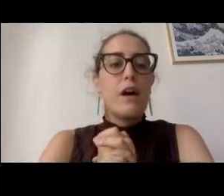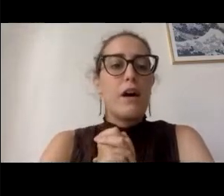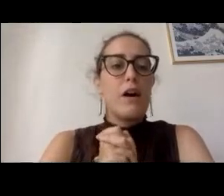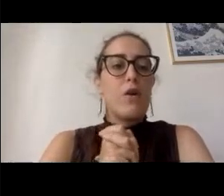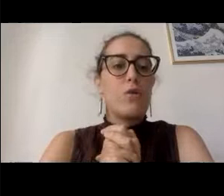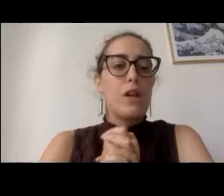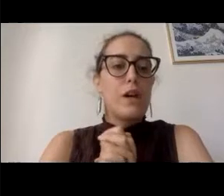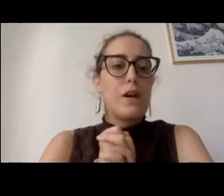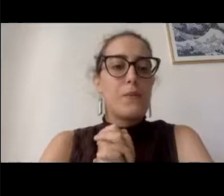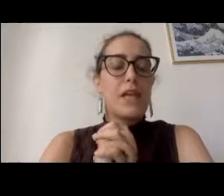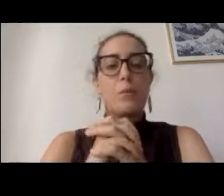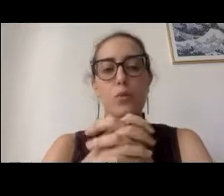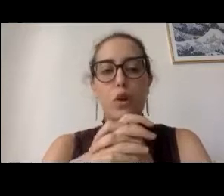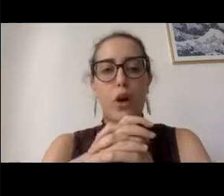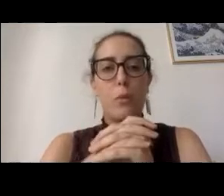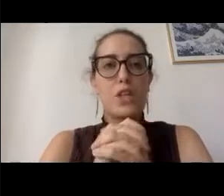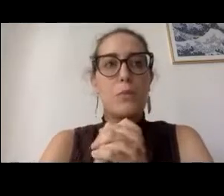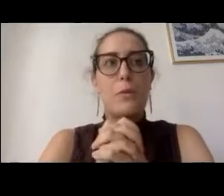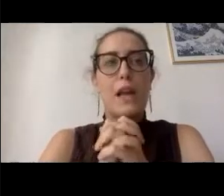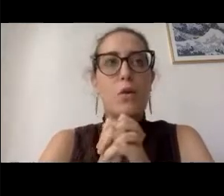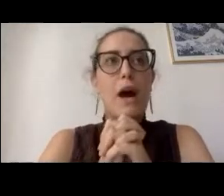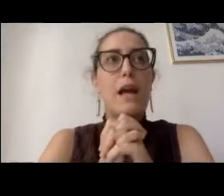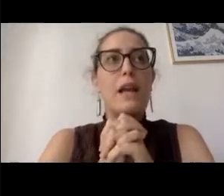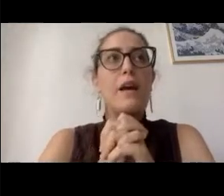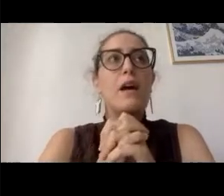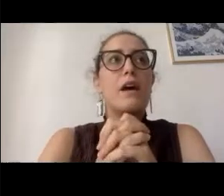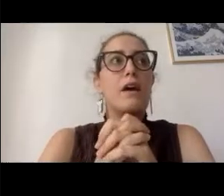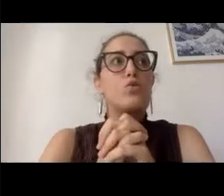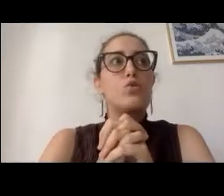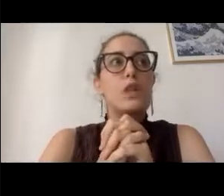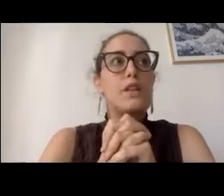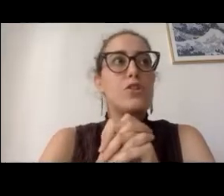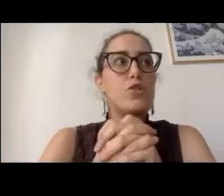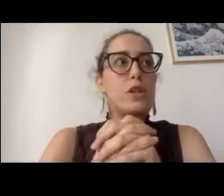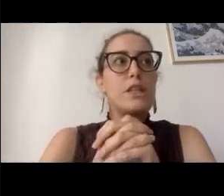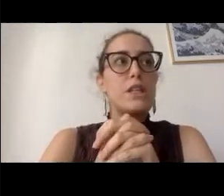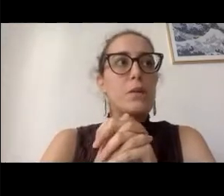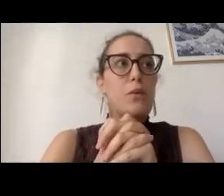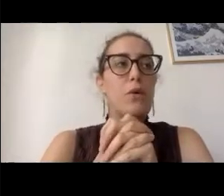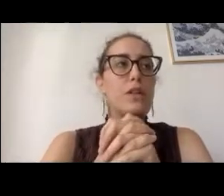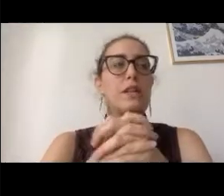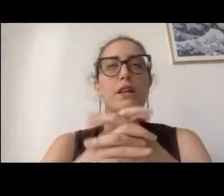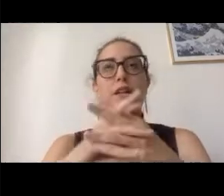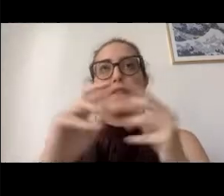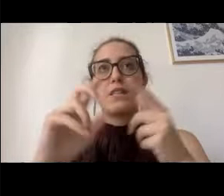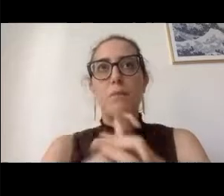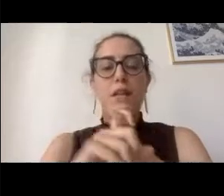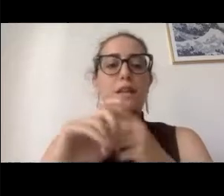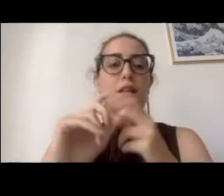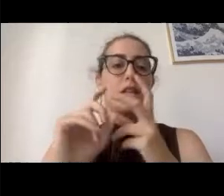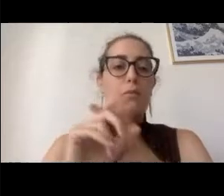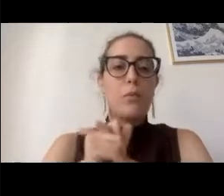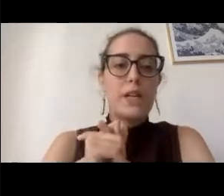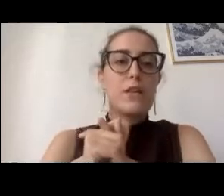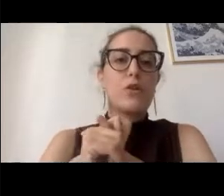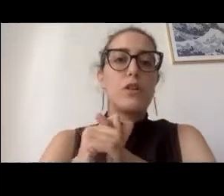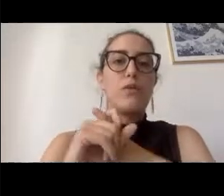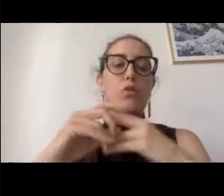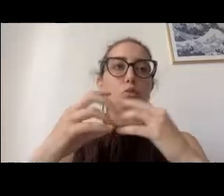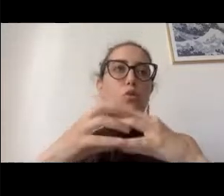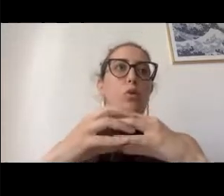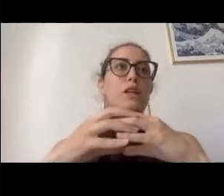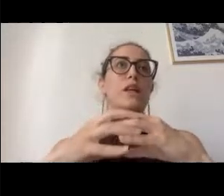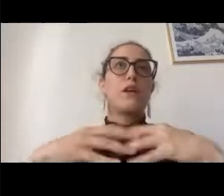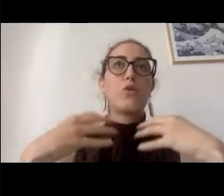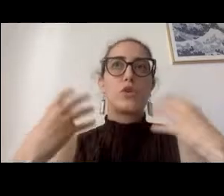che appunto è un principio per la quale tutte le decisioni di tipo di investimenti di tipo politico